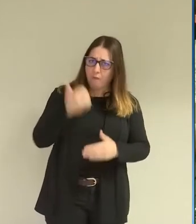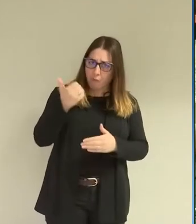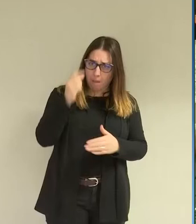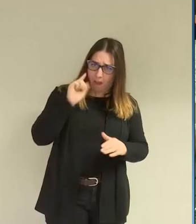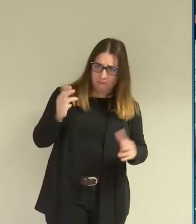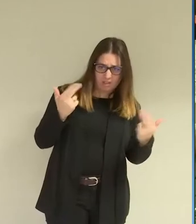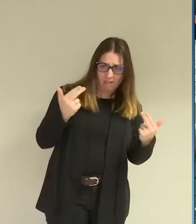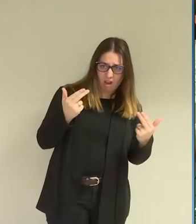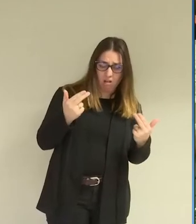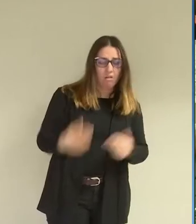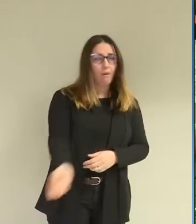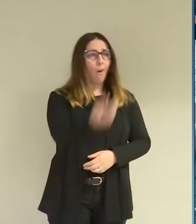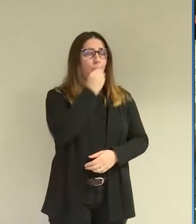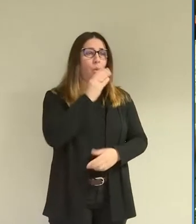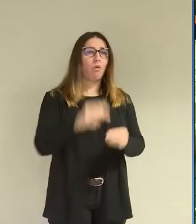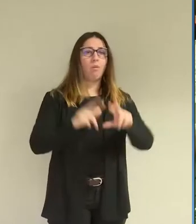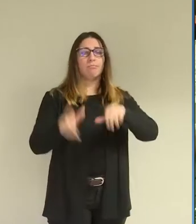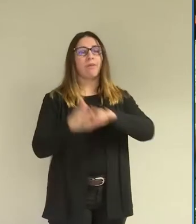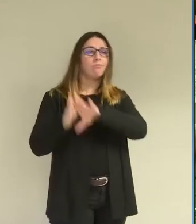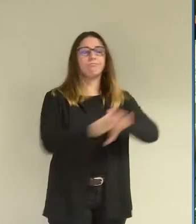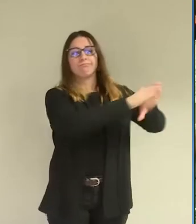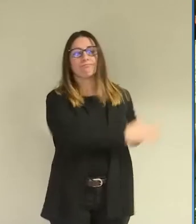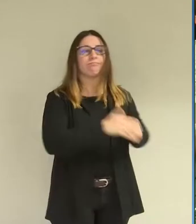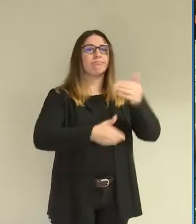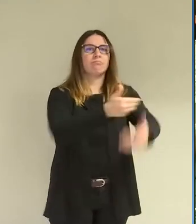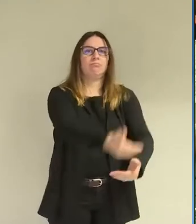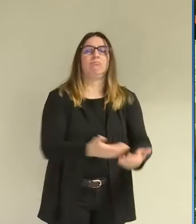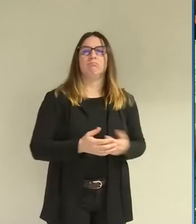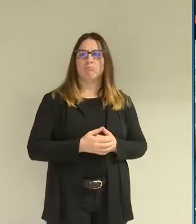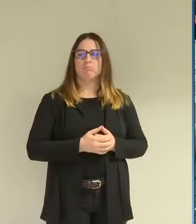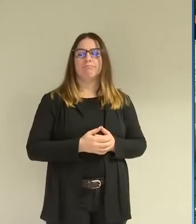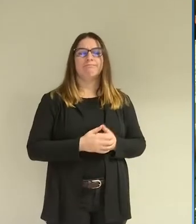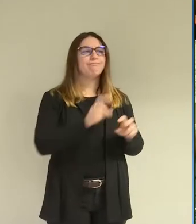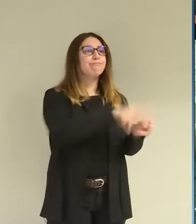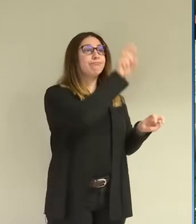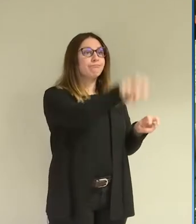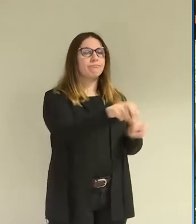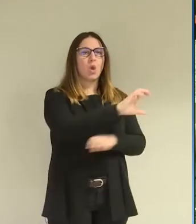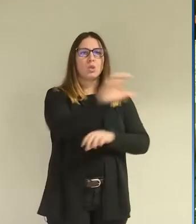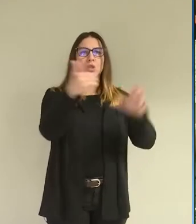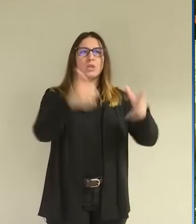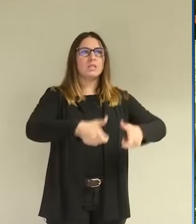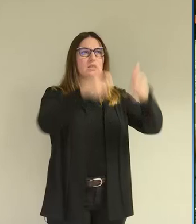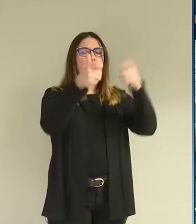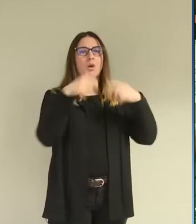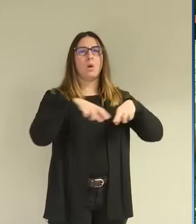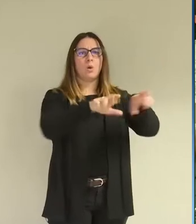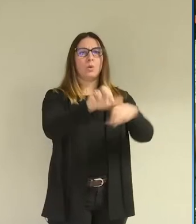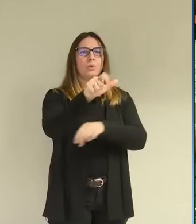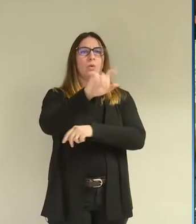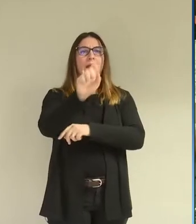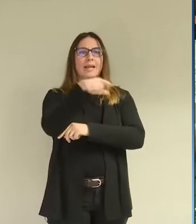circulez ya rien à voir arrêtons-nous maintenant au 106 rue des alliés où se situe le squat de la maison